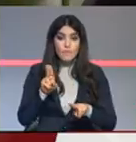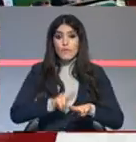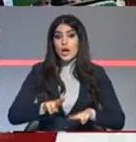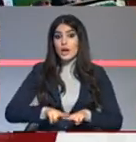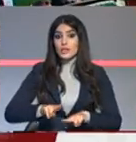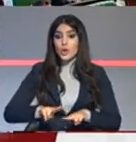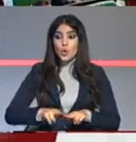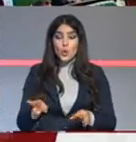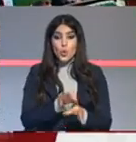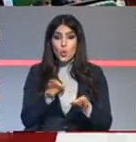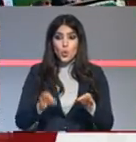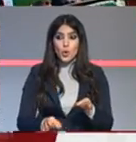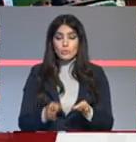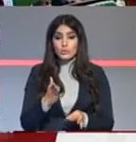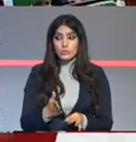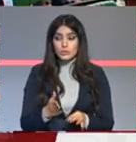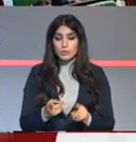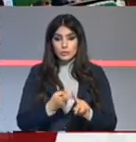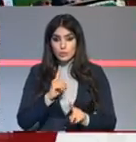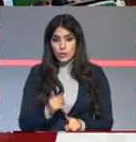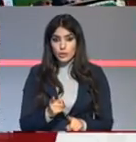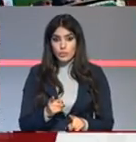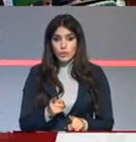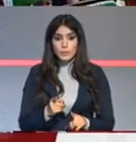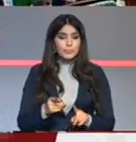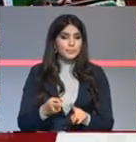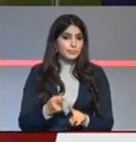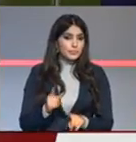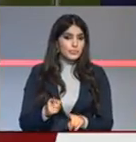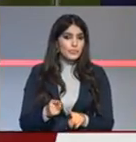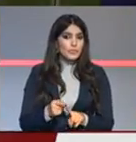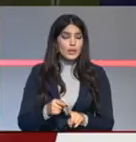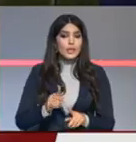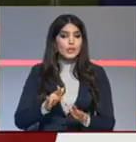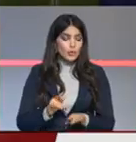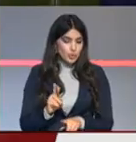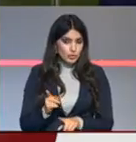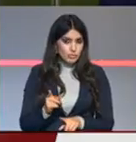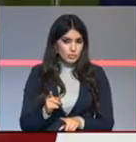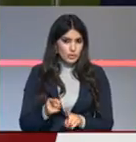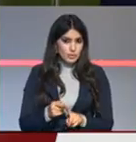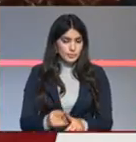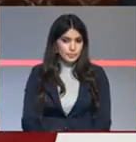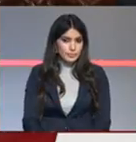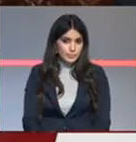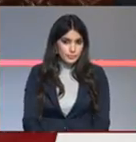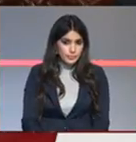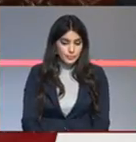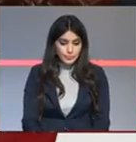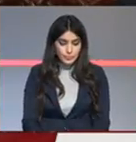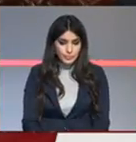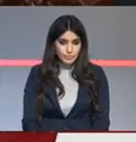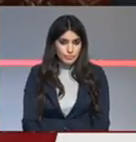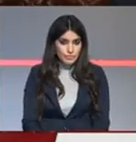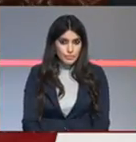وتقديم حلول واقعية وعقلانية تحقق انتظارات الشعب التونسي والشباب المحتج. شباب تونس